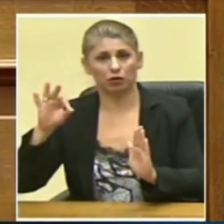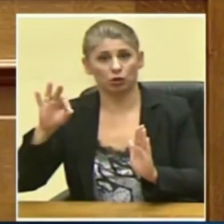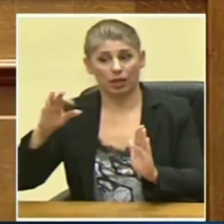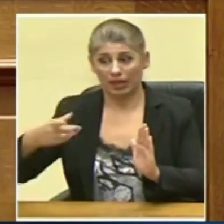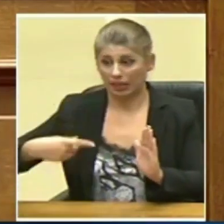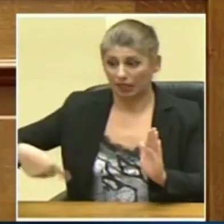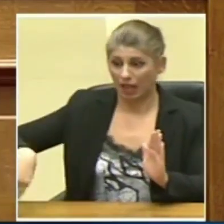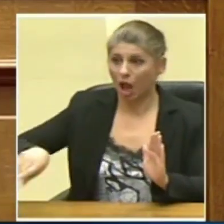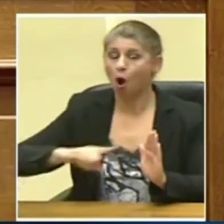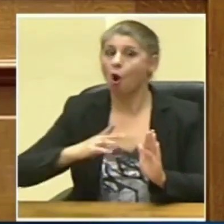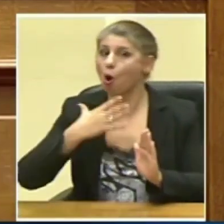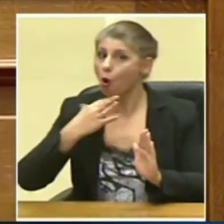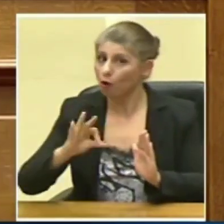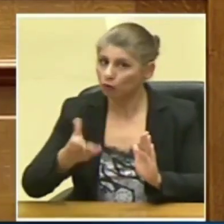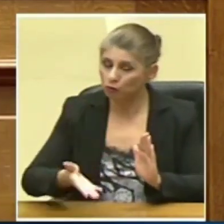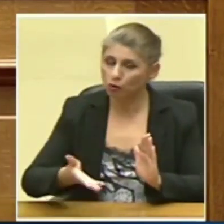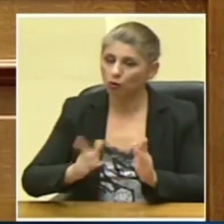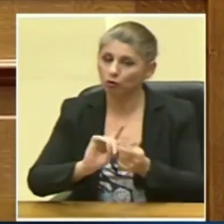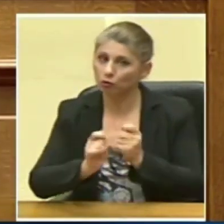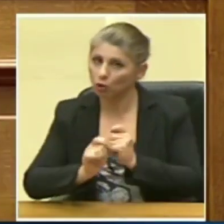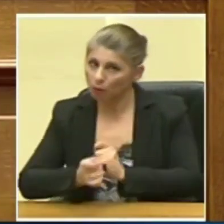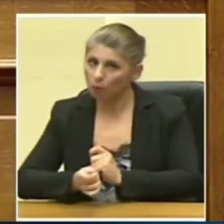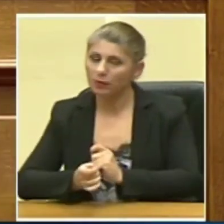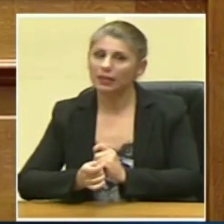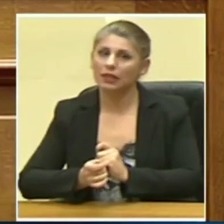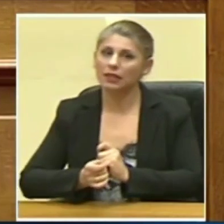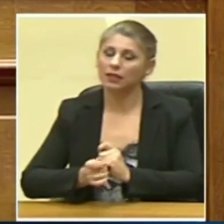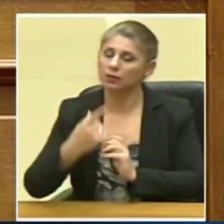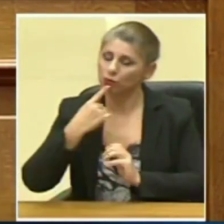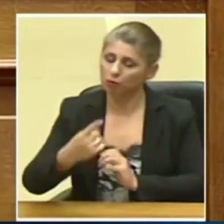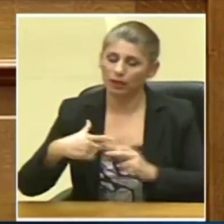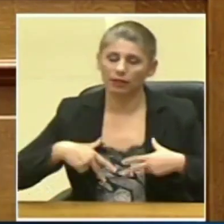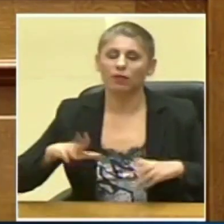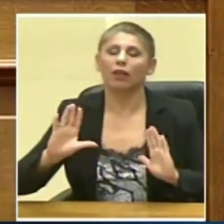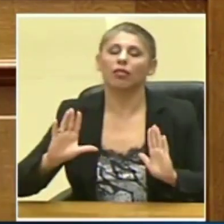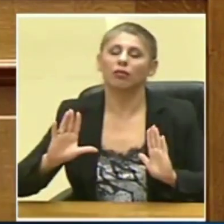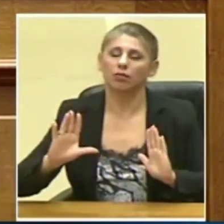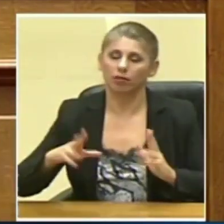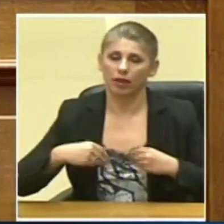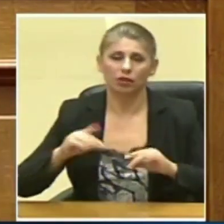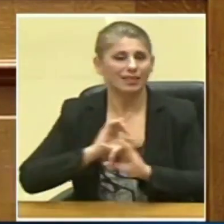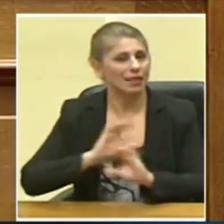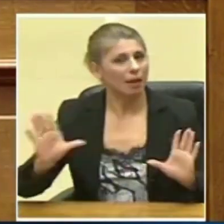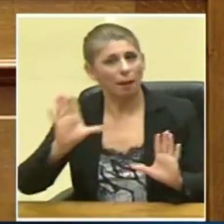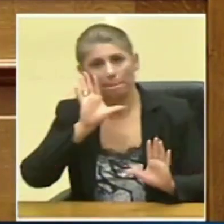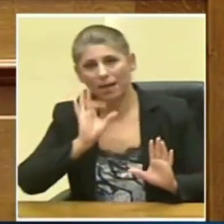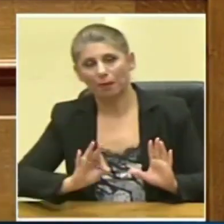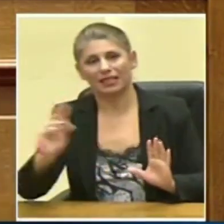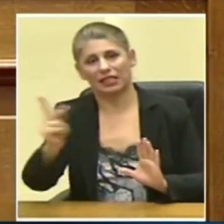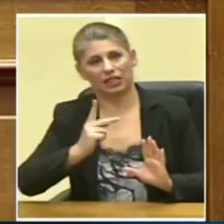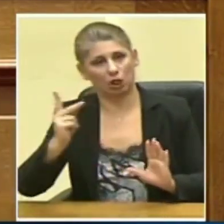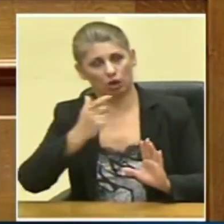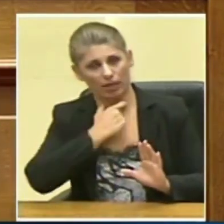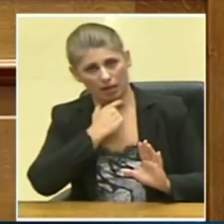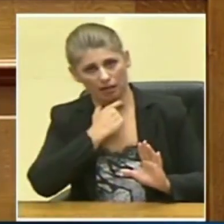τους παραπάνω λόγους, λοιπόν, οι τροποποιήσεις που προτείνει η κυβέρνηση δεν ανταποκρίνονται, πιστεύουμε εμείς, σε καμία πραγματική κοινωνική